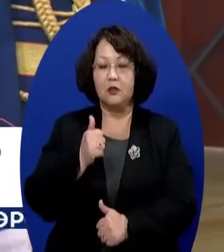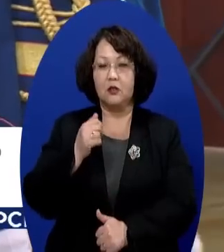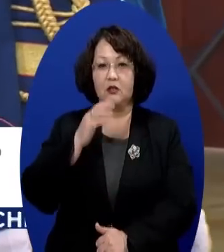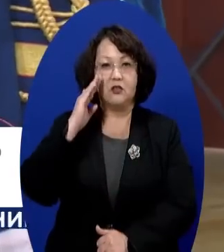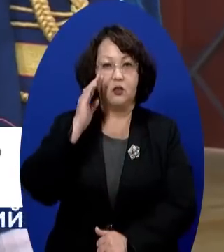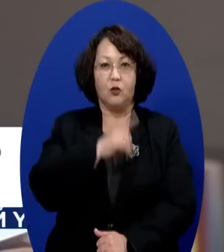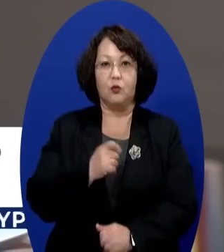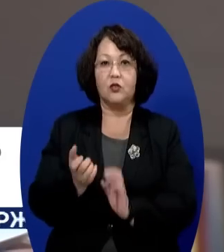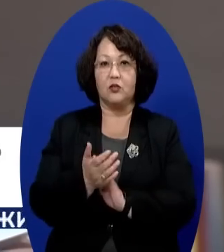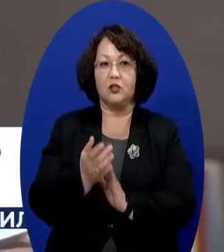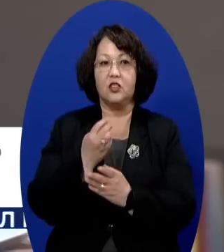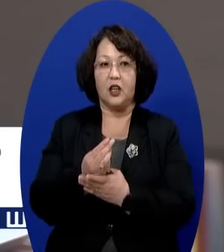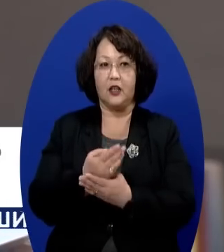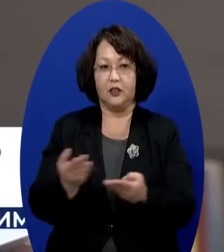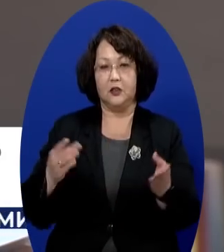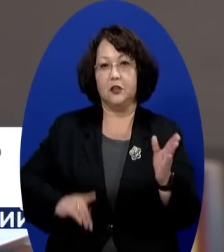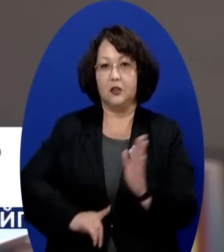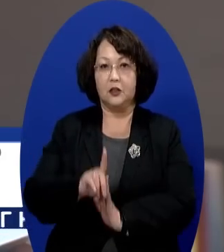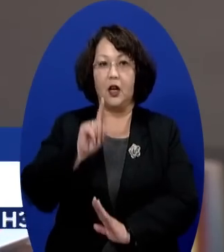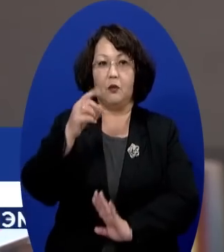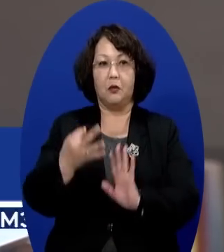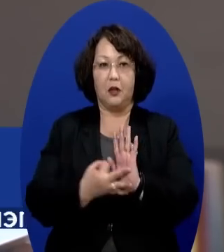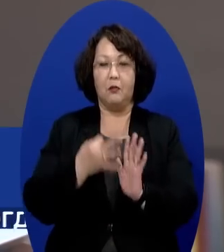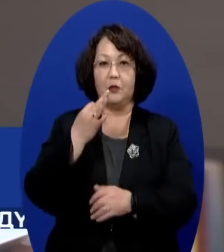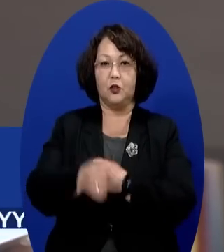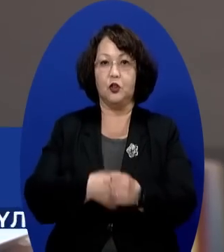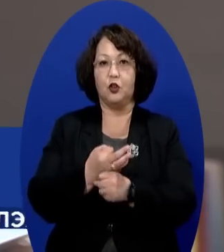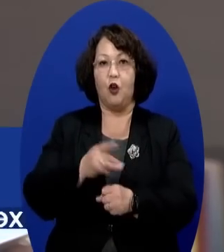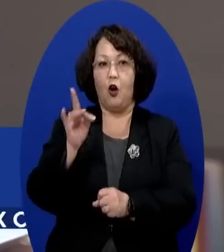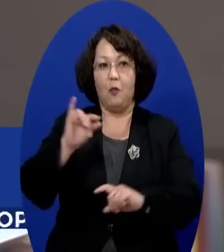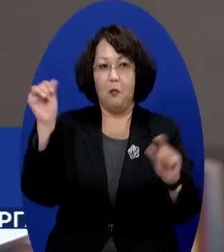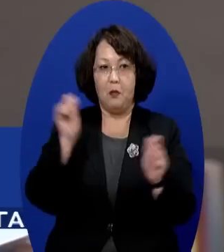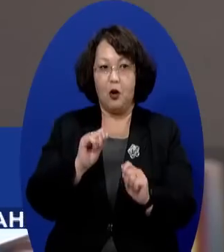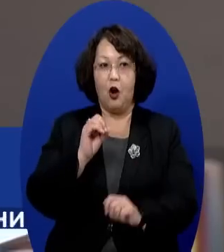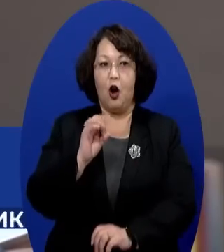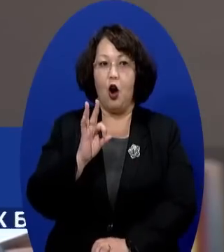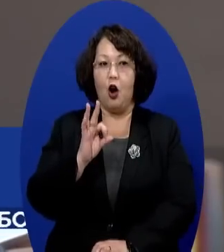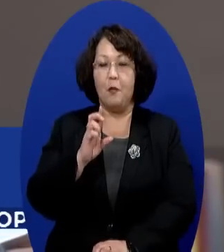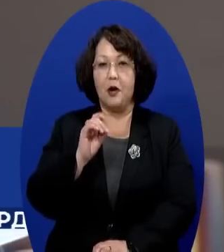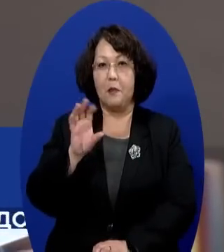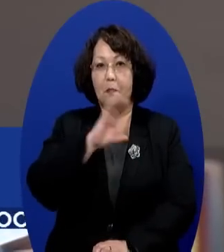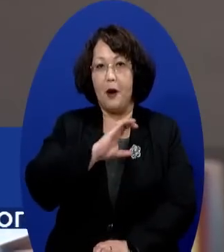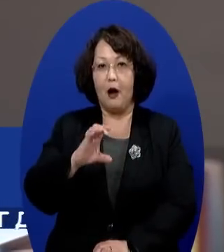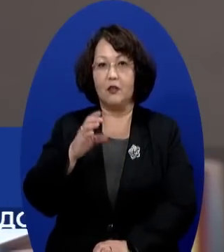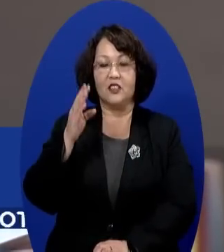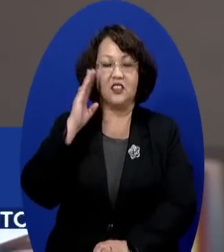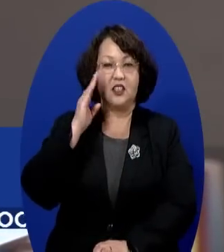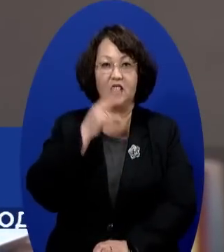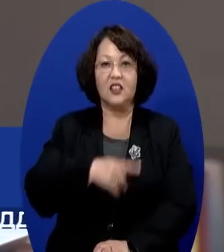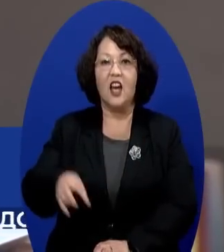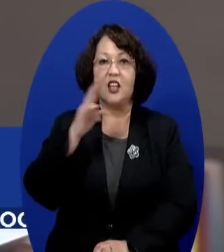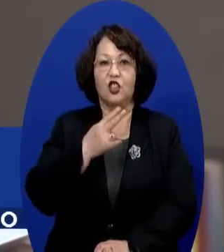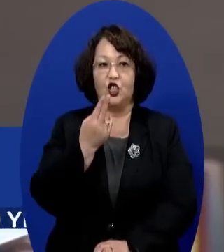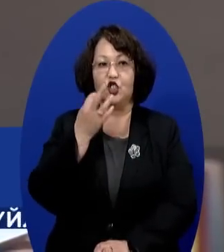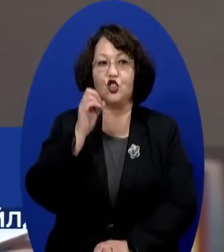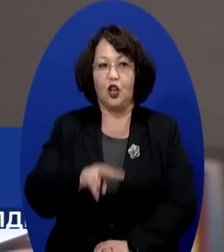юм. Түүхт 18 жилийнхаа ойн өдөр онцгой байдлын байгууллагаас цэргийн дээд цол бригадын